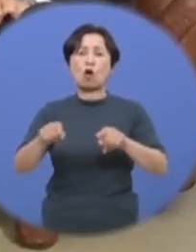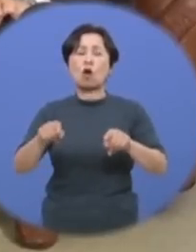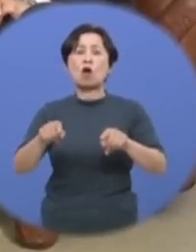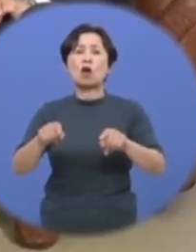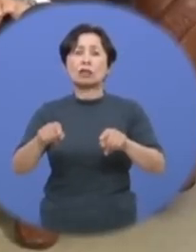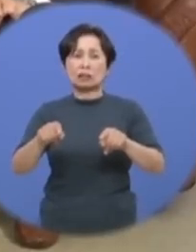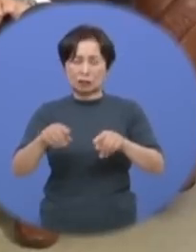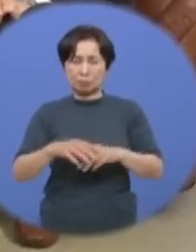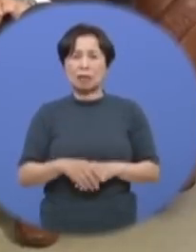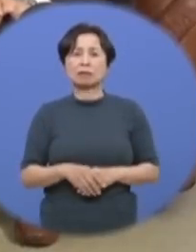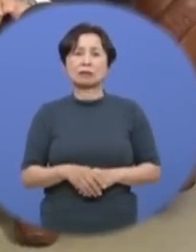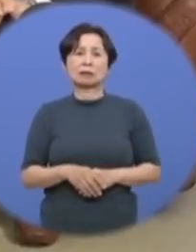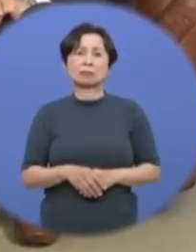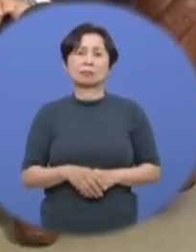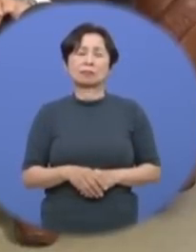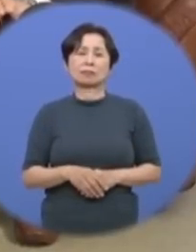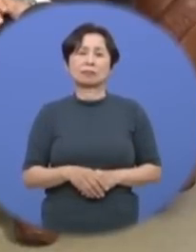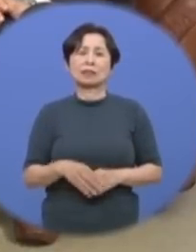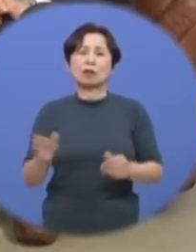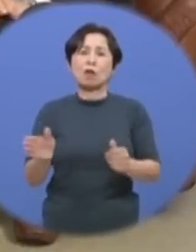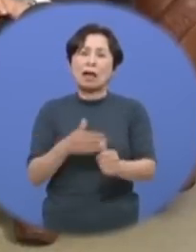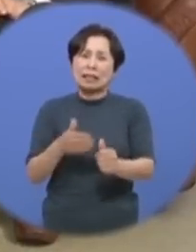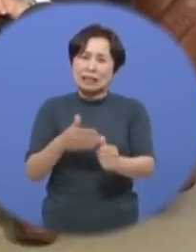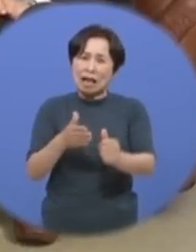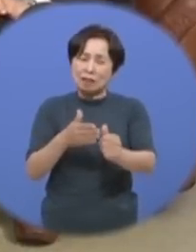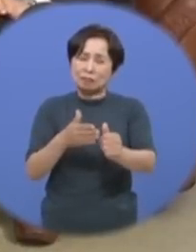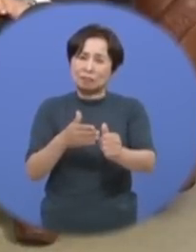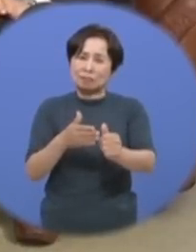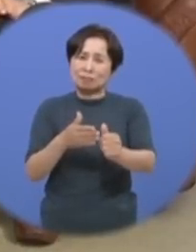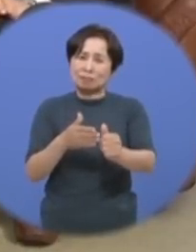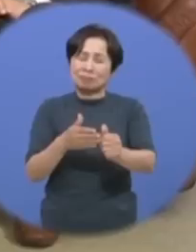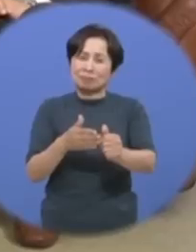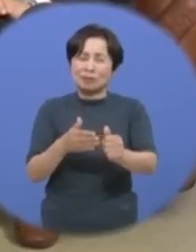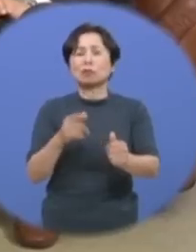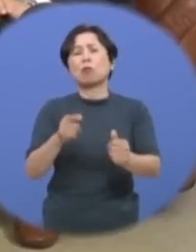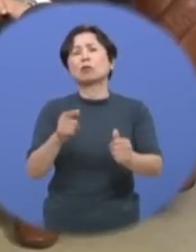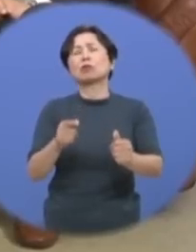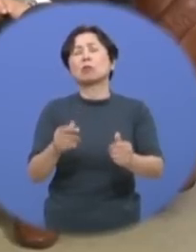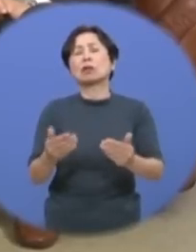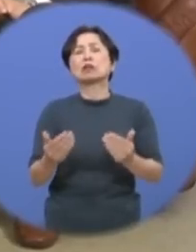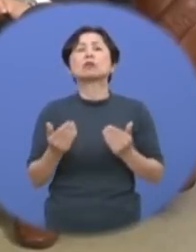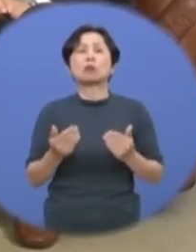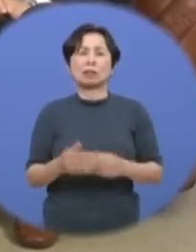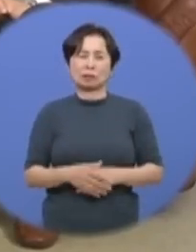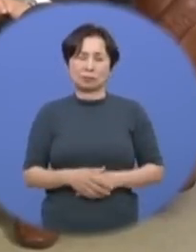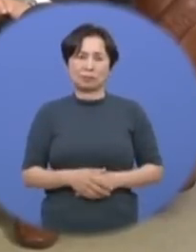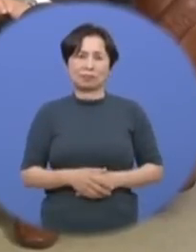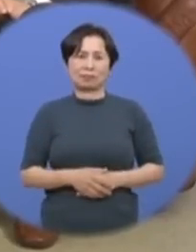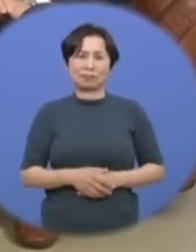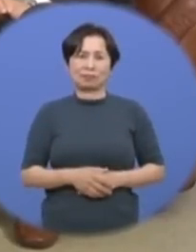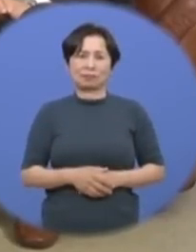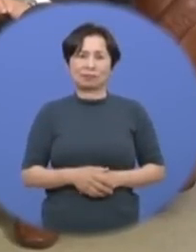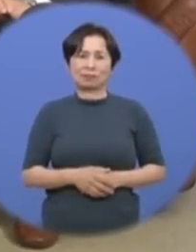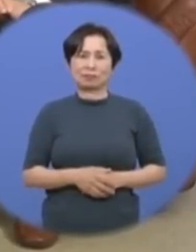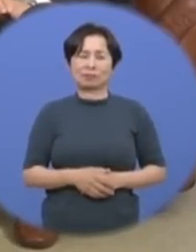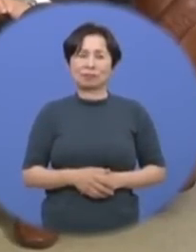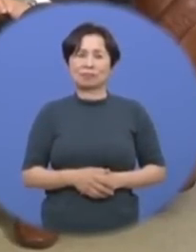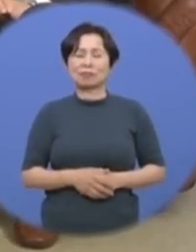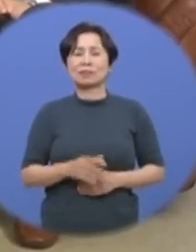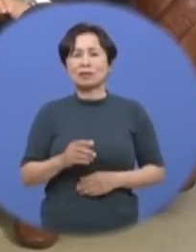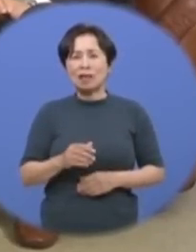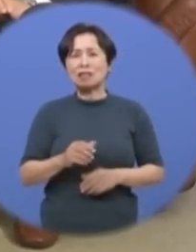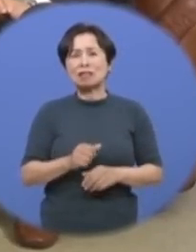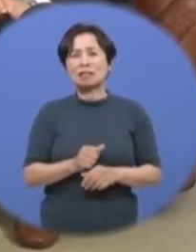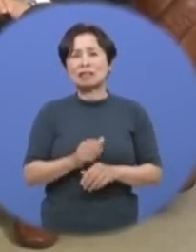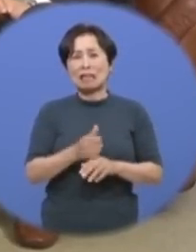先週おこう鍛えてあげてやろう元はそういうのが必要になってくるんですよねそういう中で好選手と